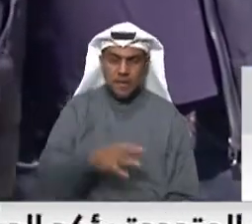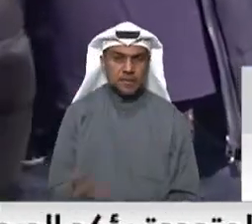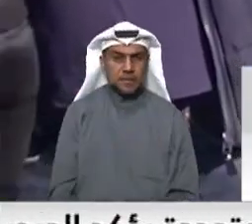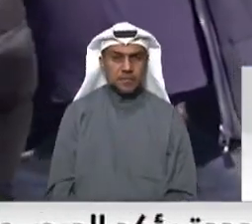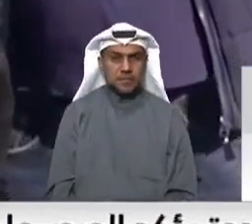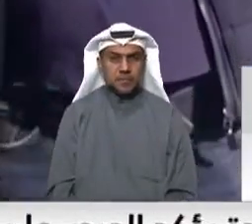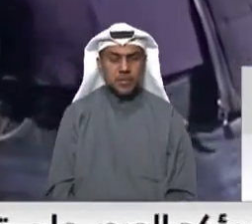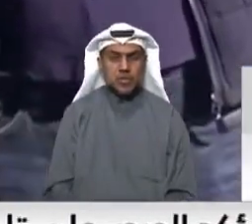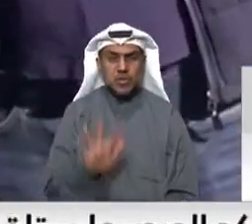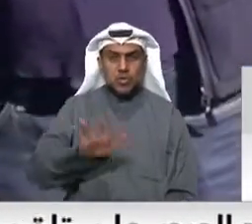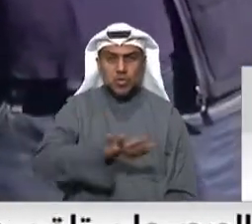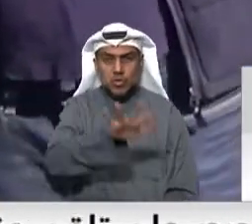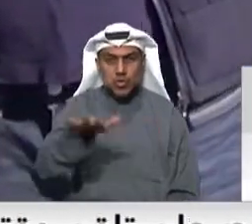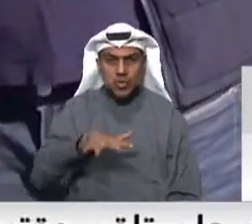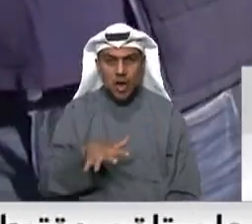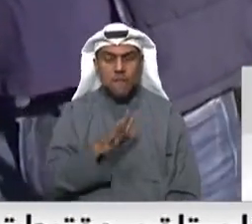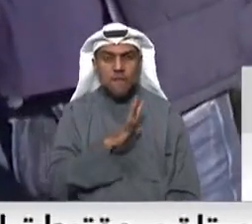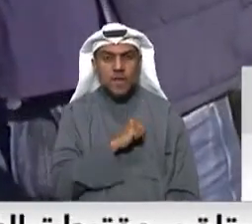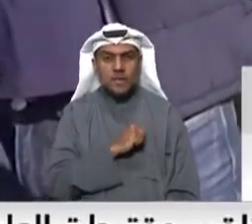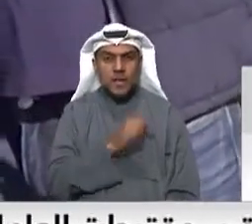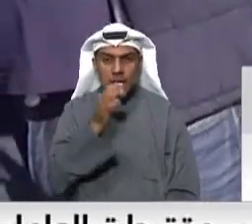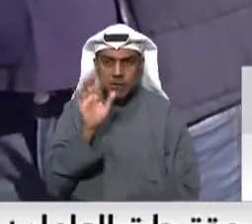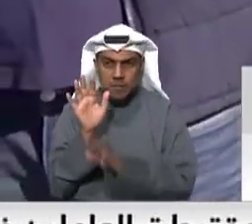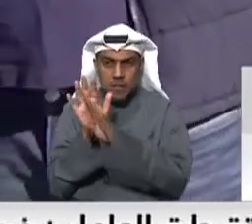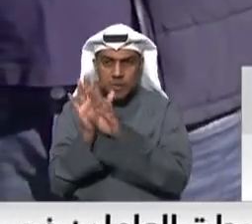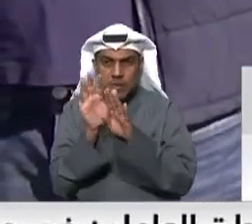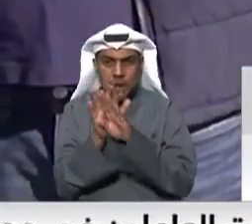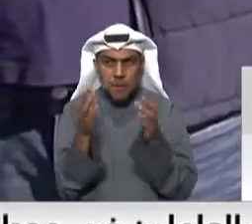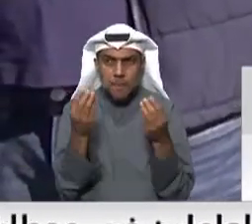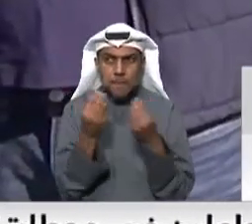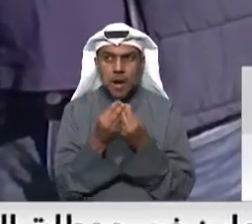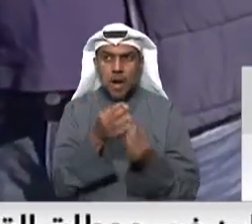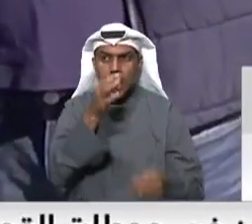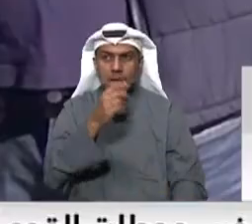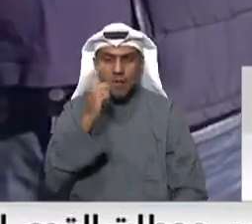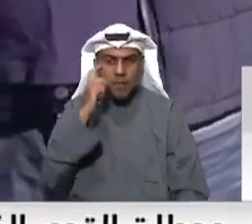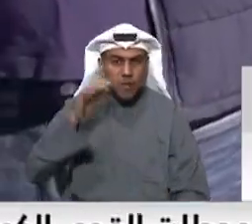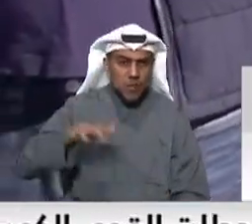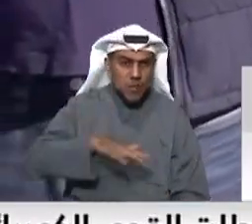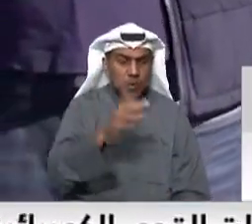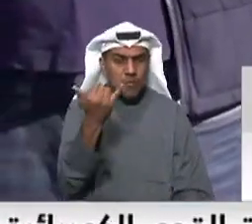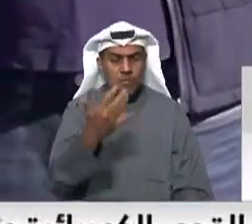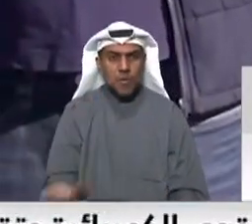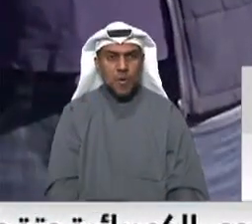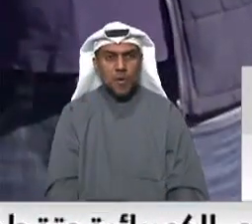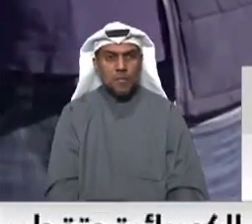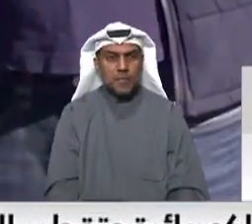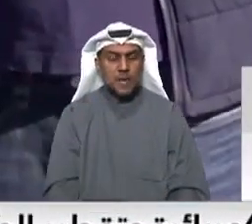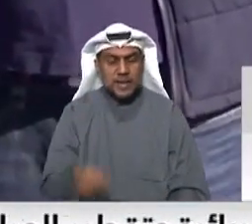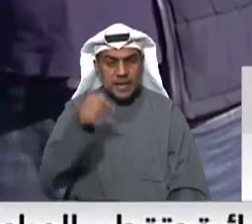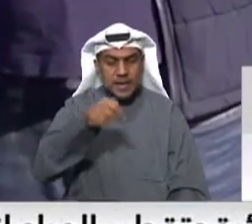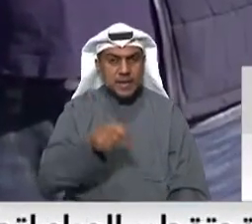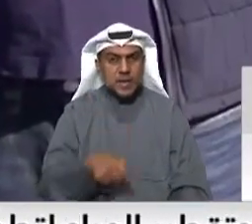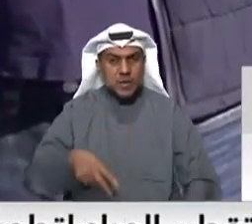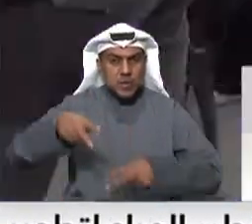مع الشعب الفلسطيني في نضاله أمام حرب الإبادة التي يتعرض لها من قبل الاحتلال